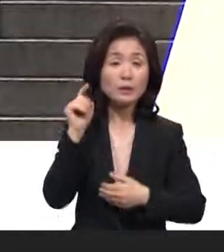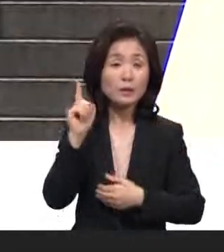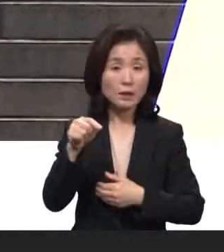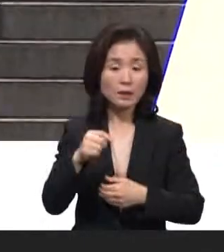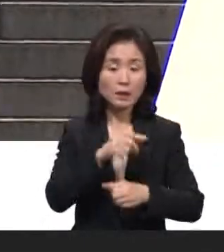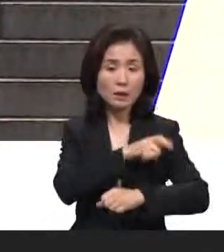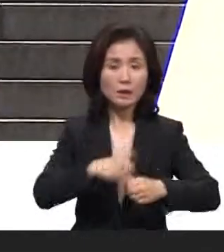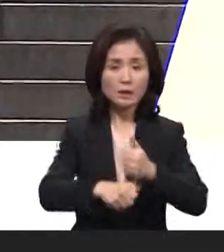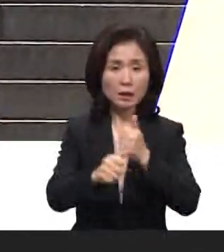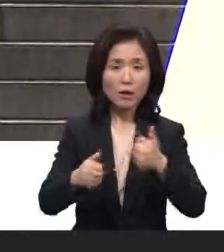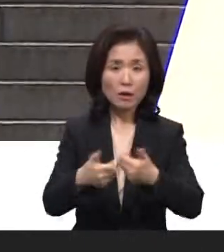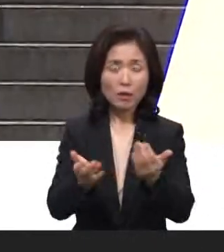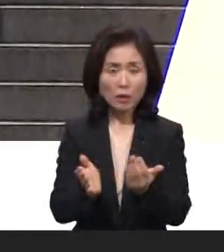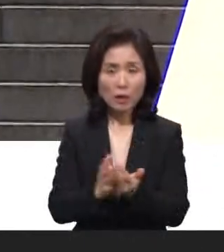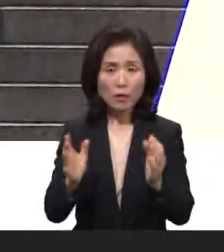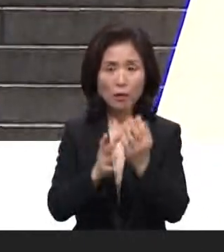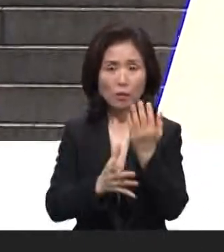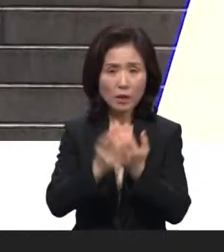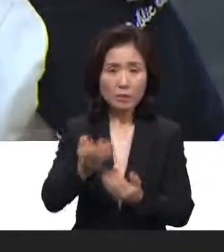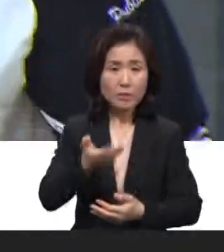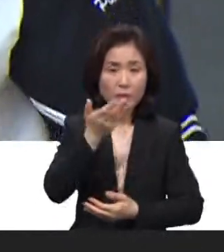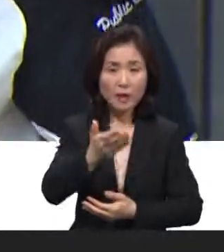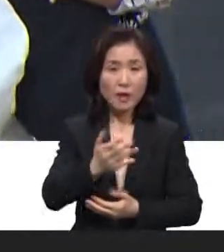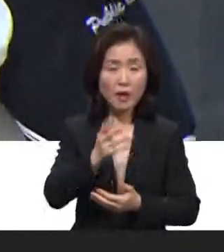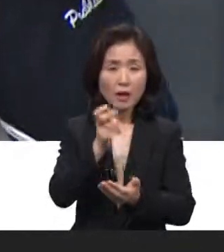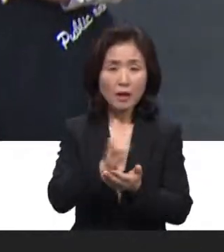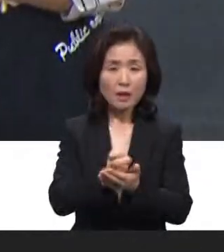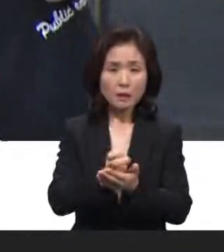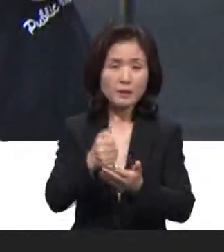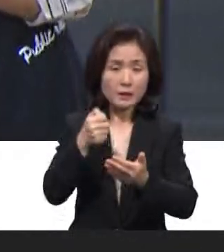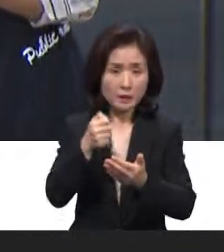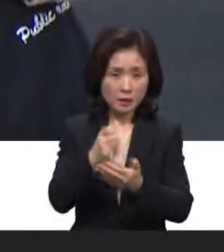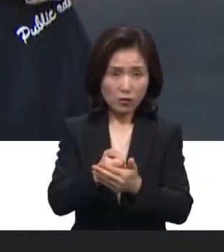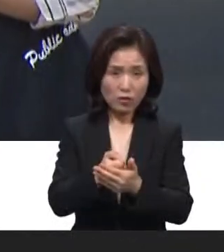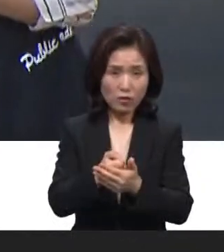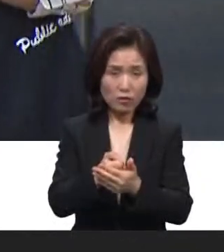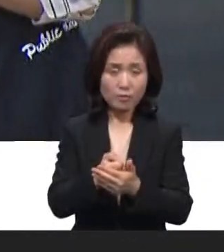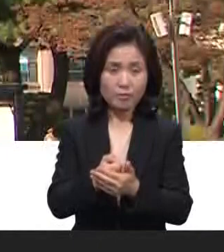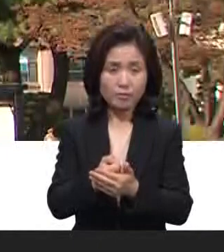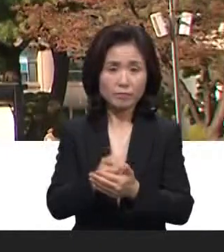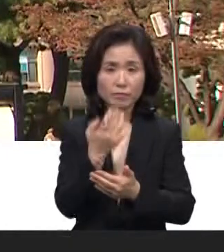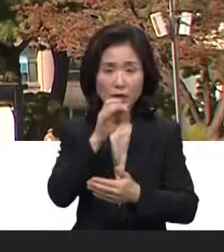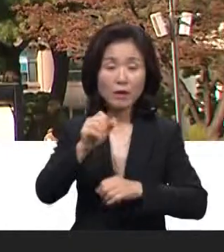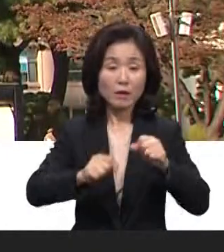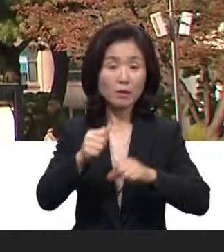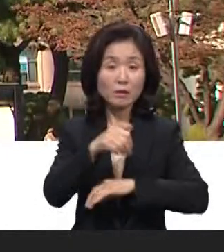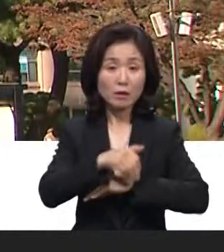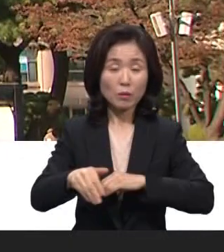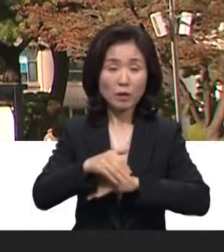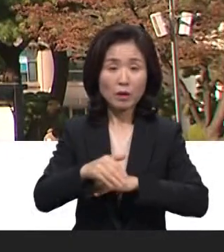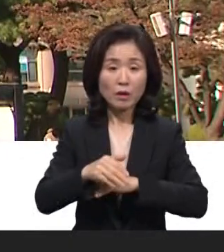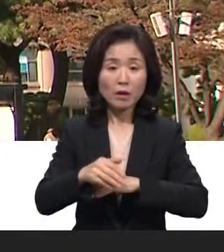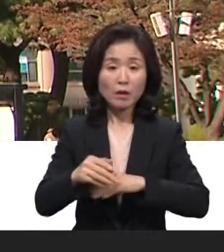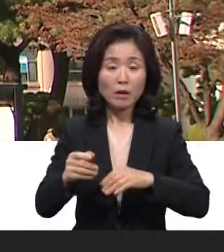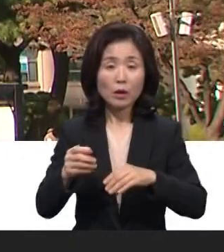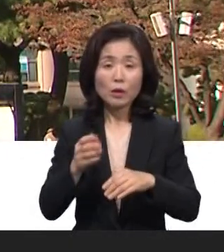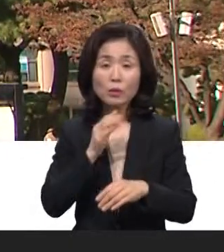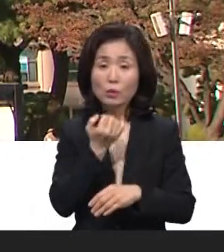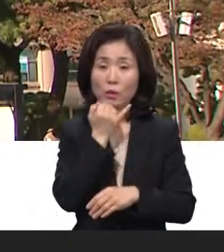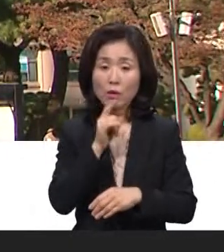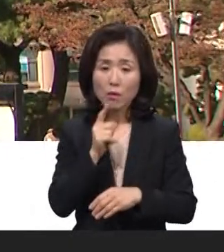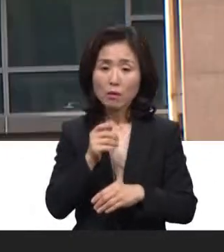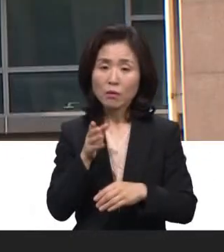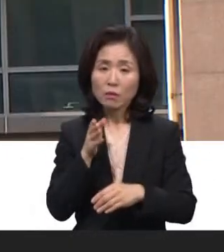이사회에 통폐합안을 올려 학칙 개정을 강행할 방침입니다. 독일어 교육과 동문회 등은 이사회가 통폐합안을 승인할